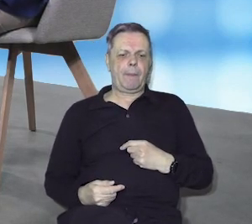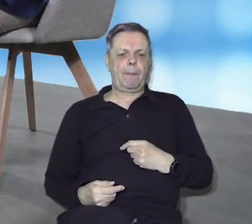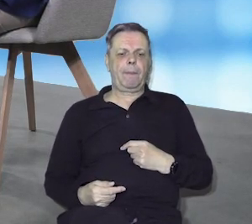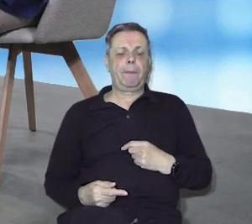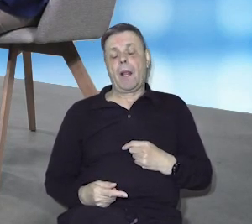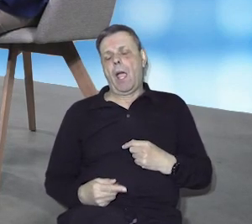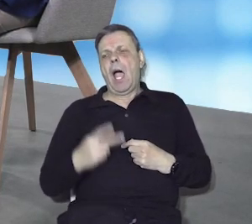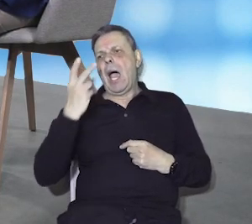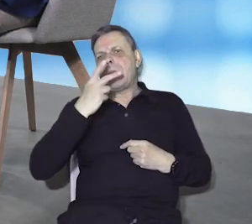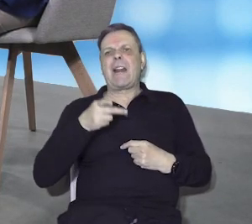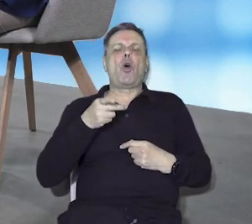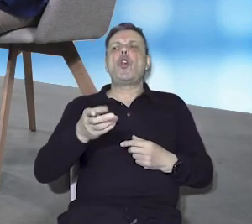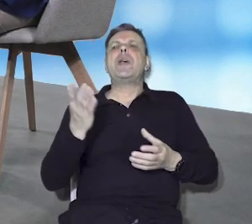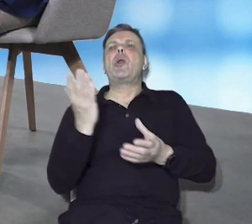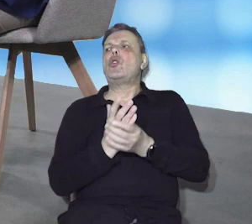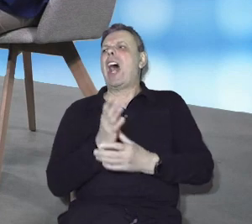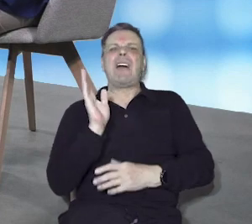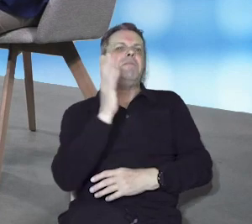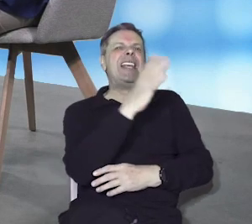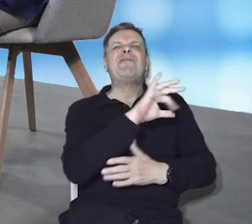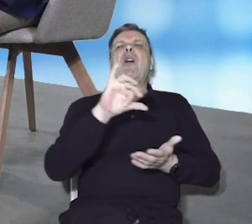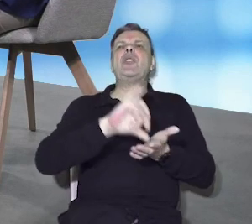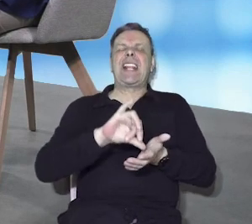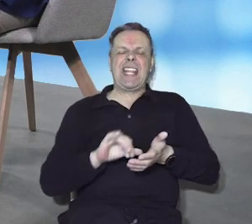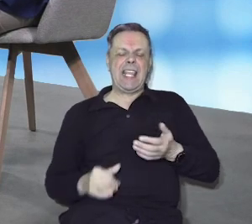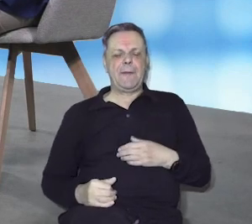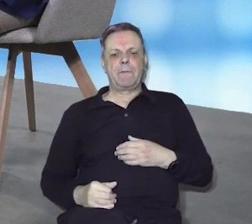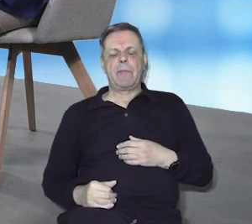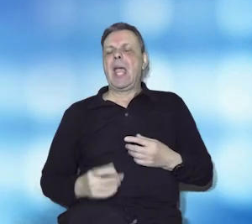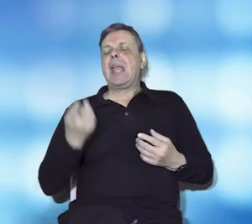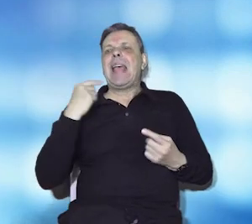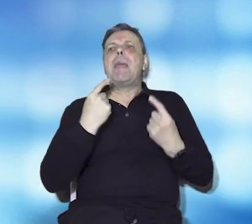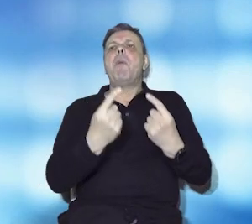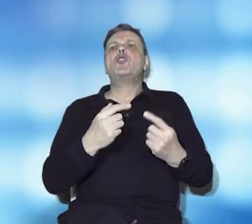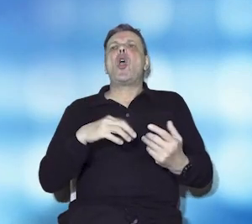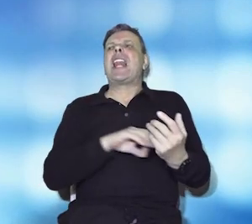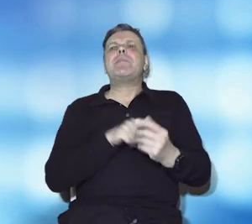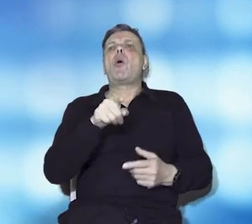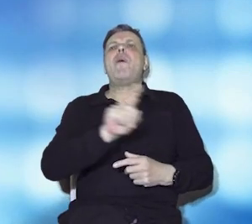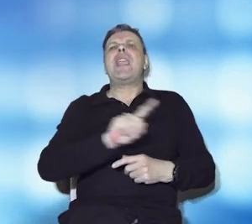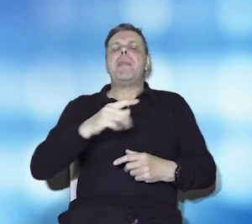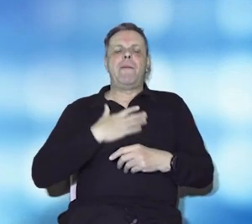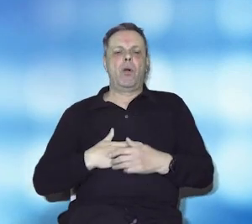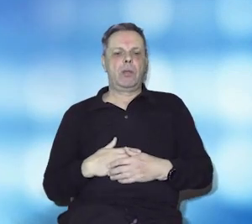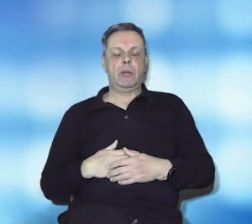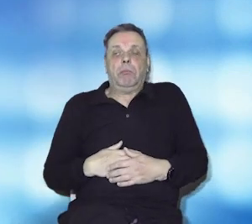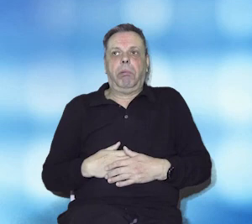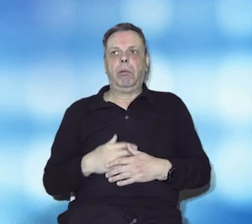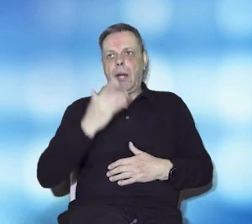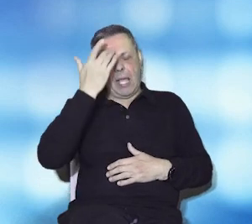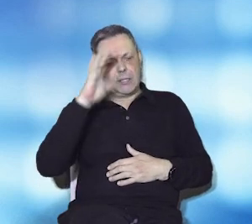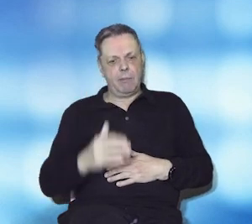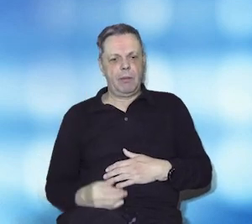valjda, ovaj, našoj sredini. Da, da. Pa postoji li glazba koju ne volite? Jo, pa ne znam. Cajke?